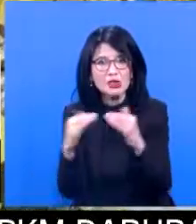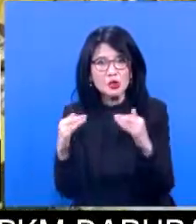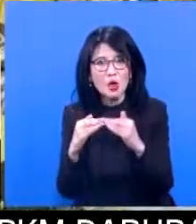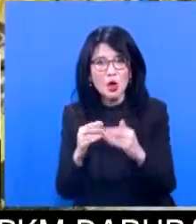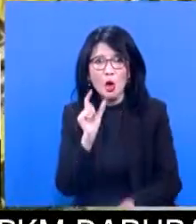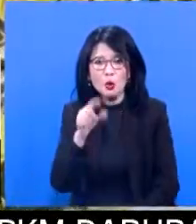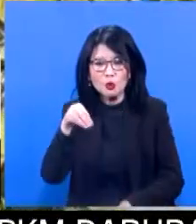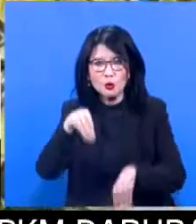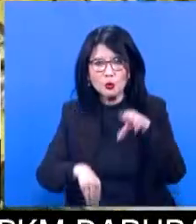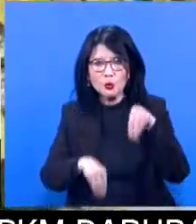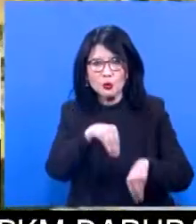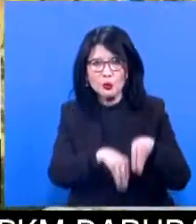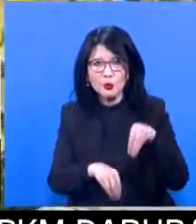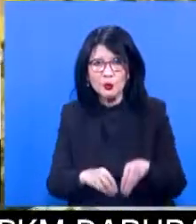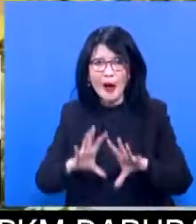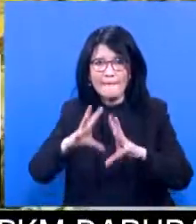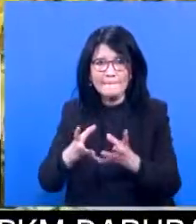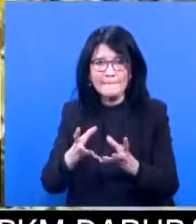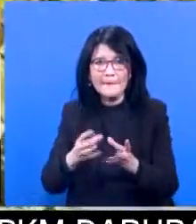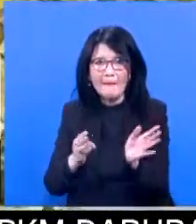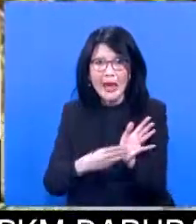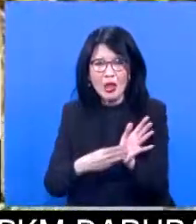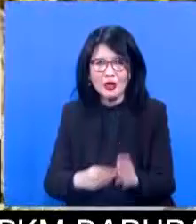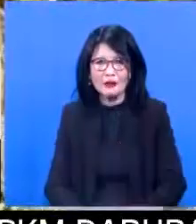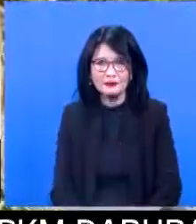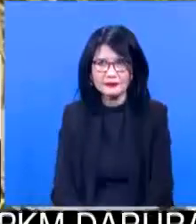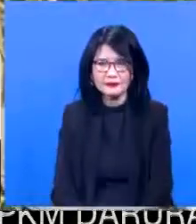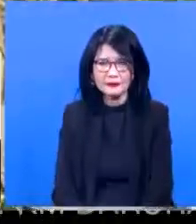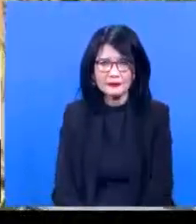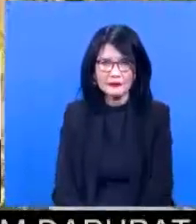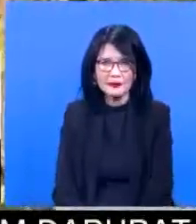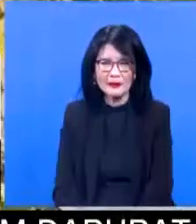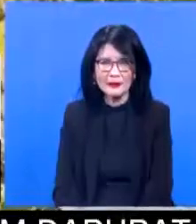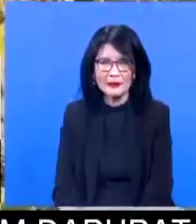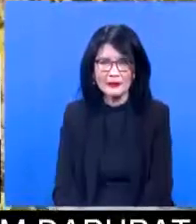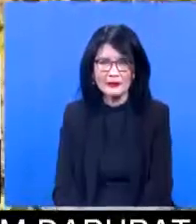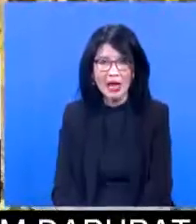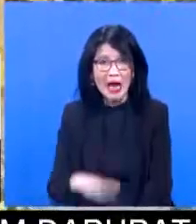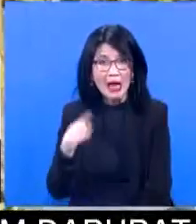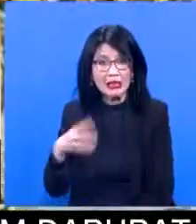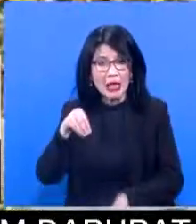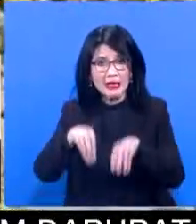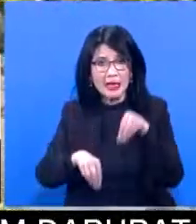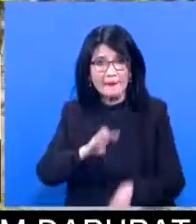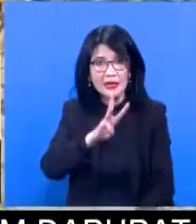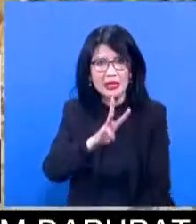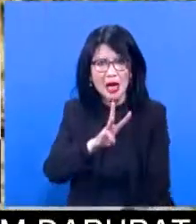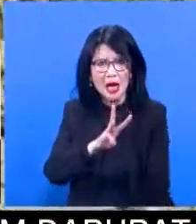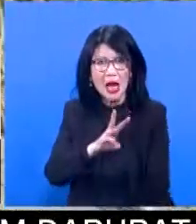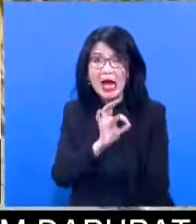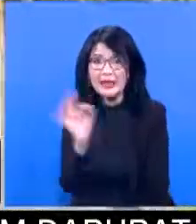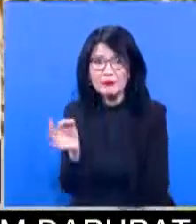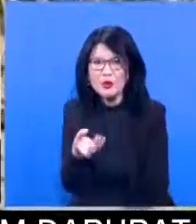budidaya hortikultura, khususnya melon. Gi, itu kita tanam sekitar 3.000